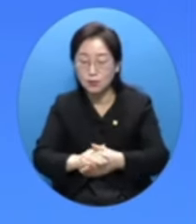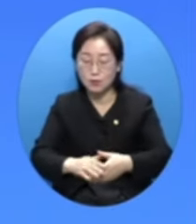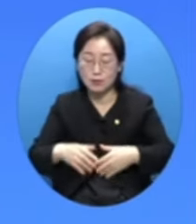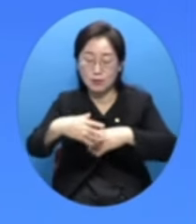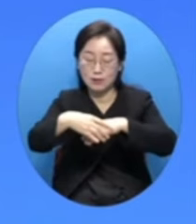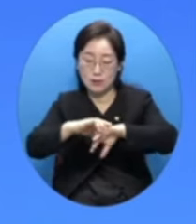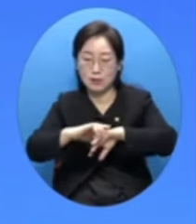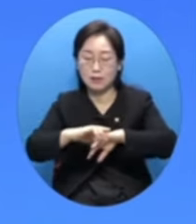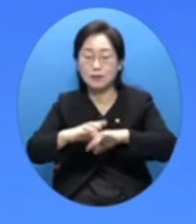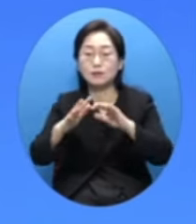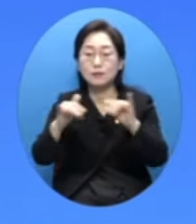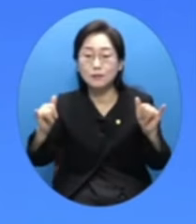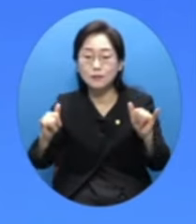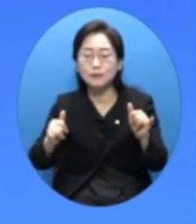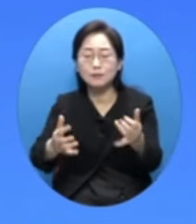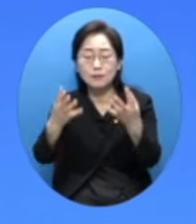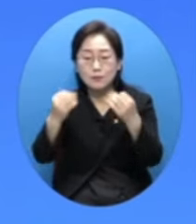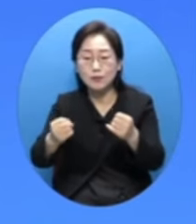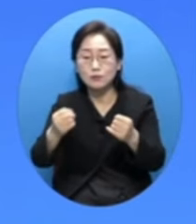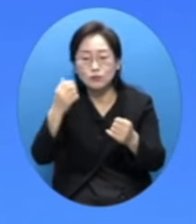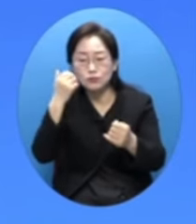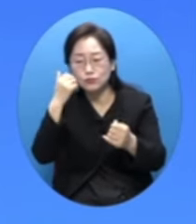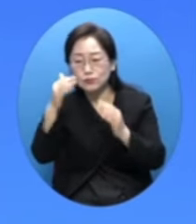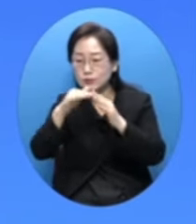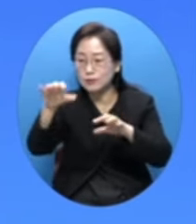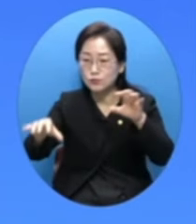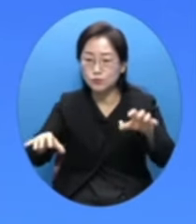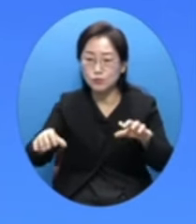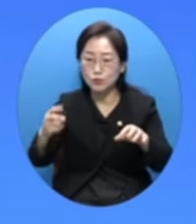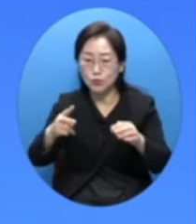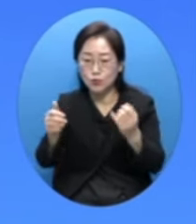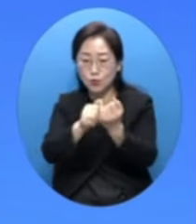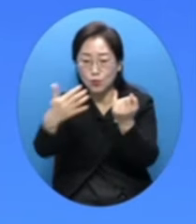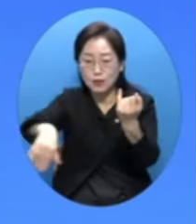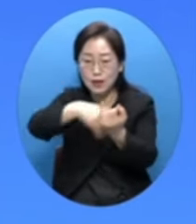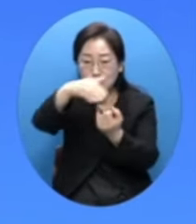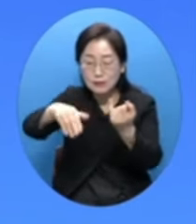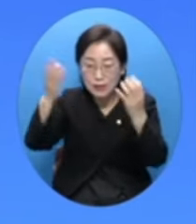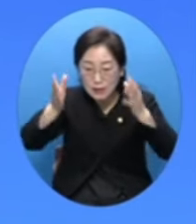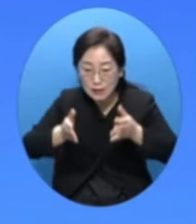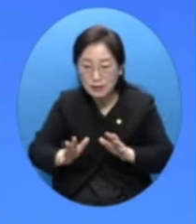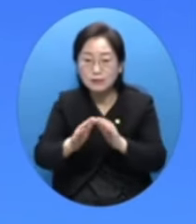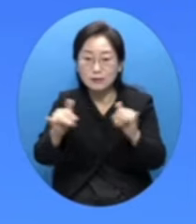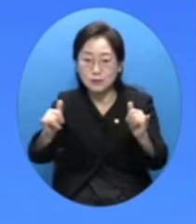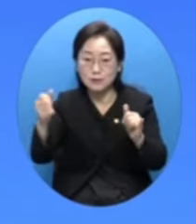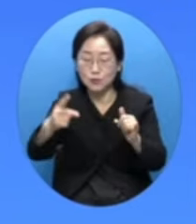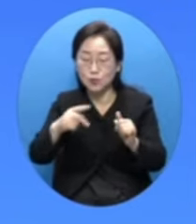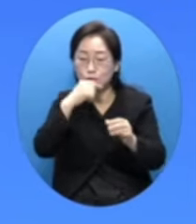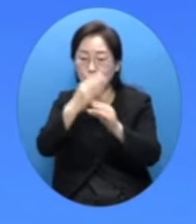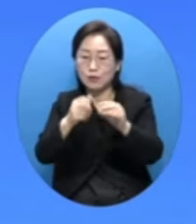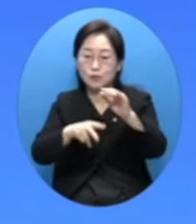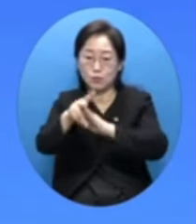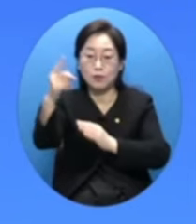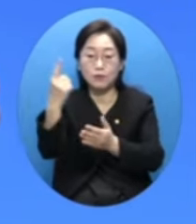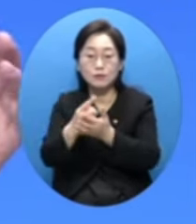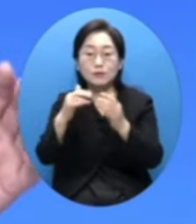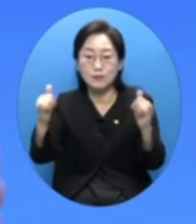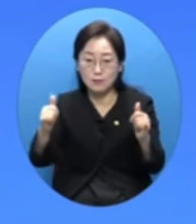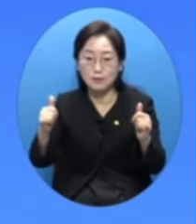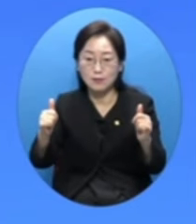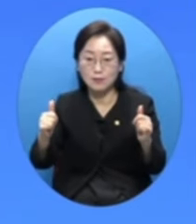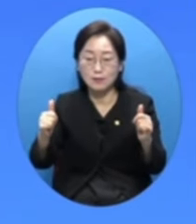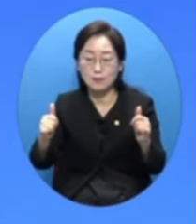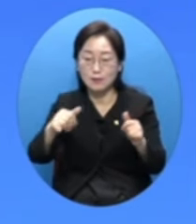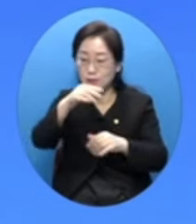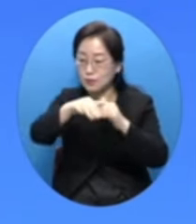살아가는 많은 우리 이웃들 또 미모 가족들 복자 가족들 우리